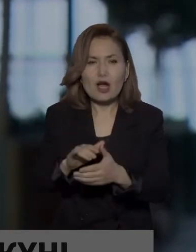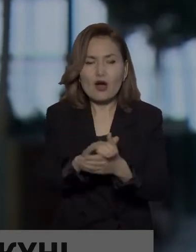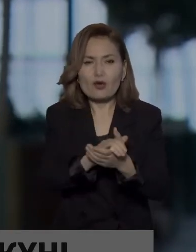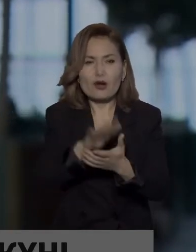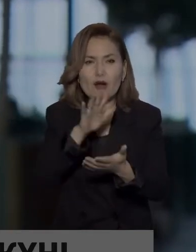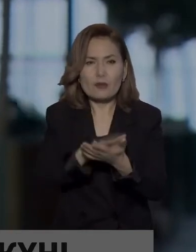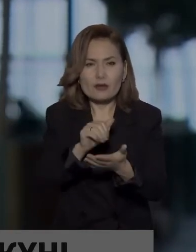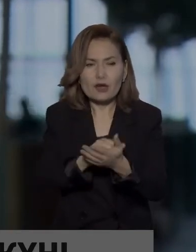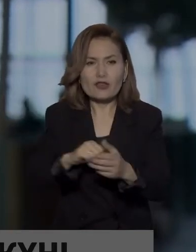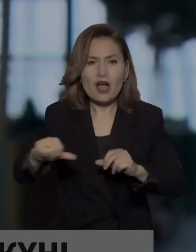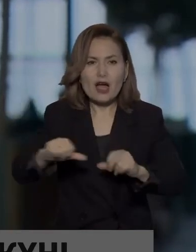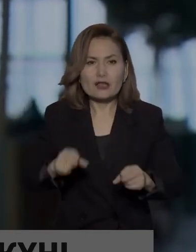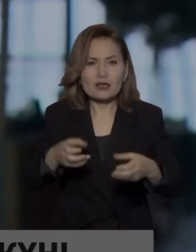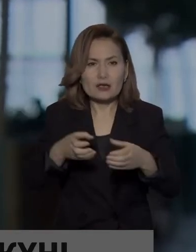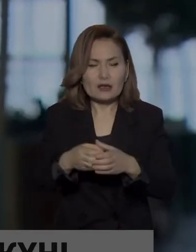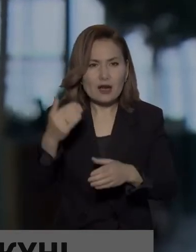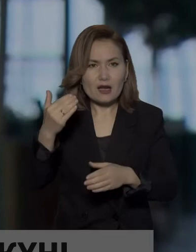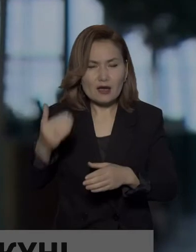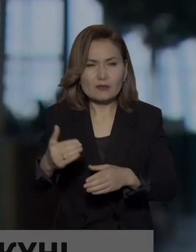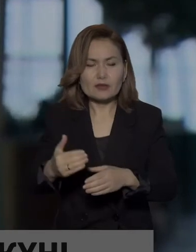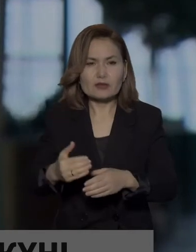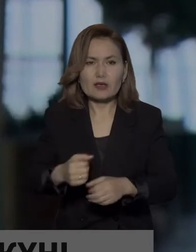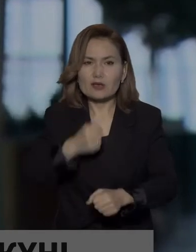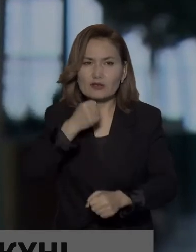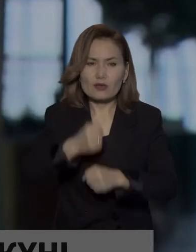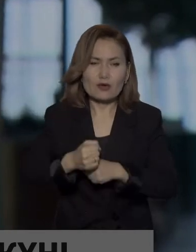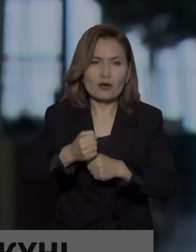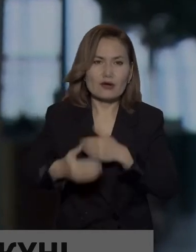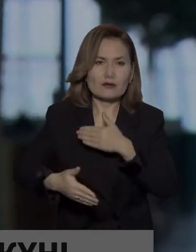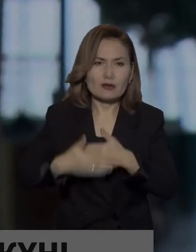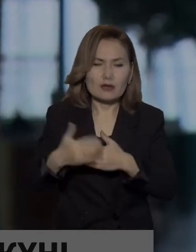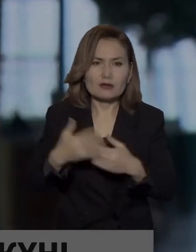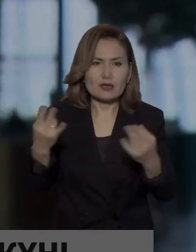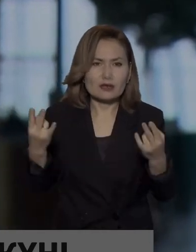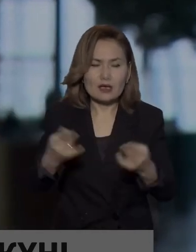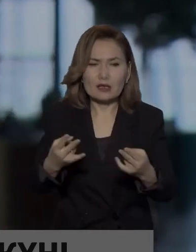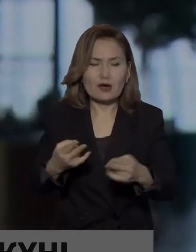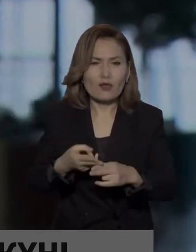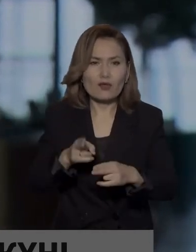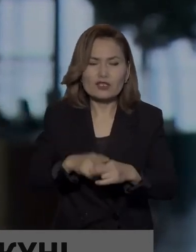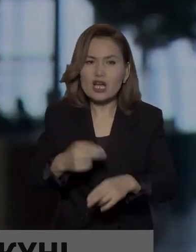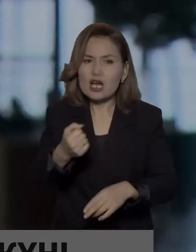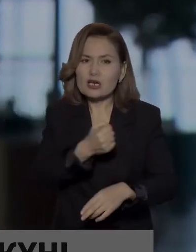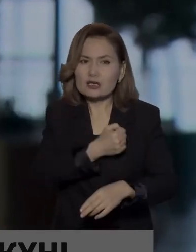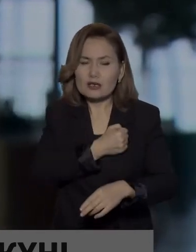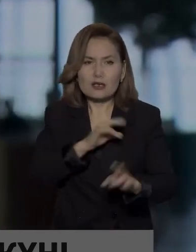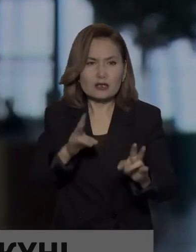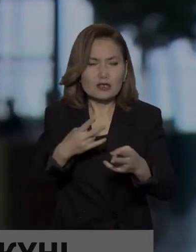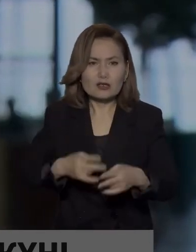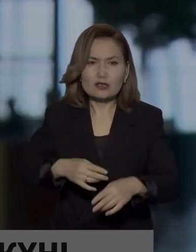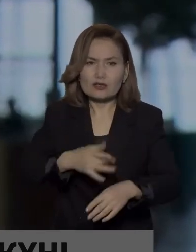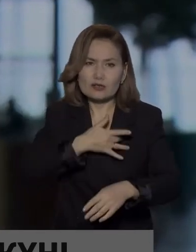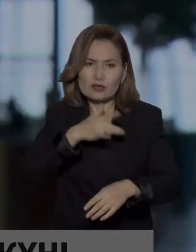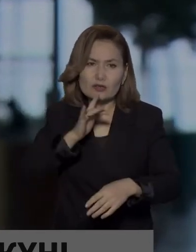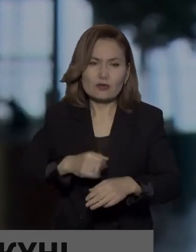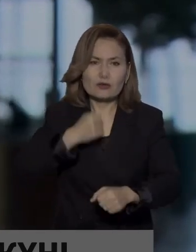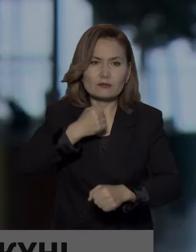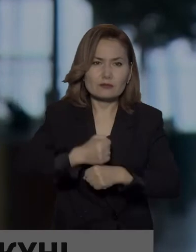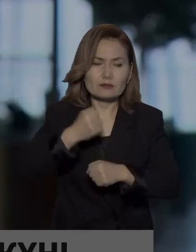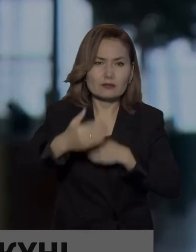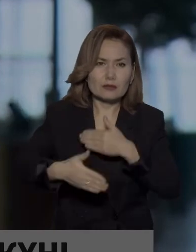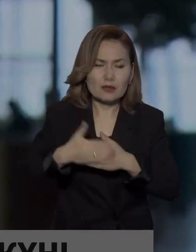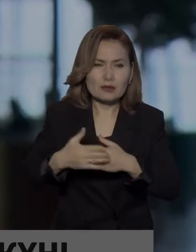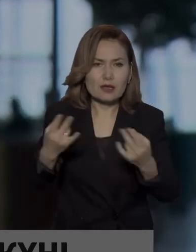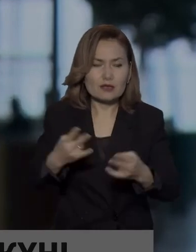сепаратистер, террористер, бұларды ең қатаң жазаменен біз жазалауымыз керек деп есептеймін. Өйткені